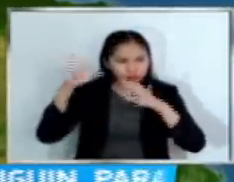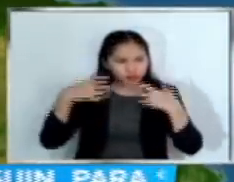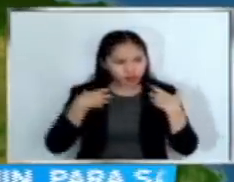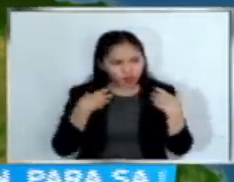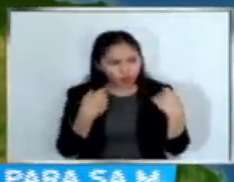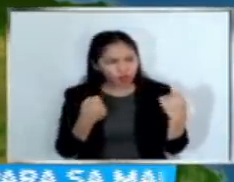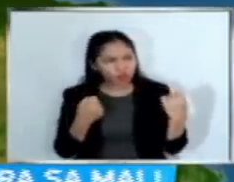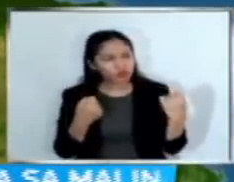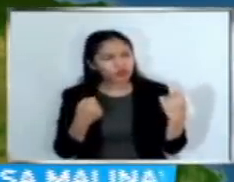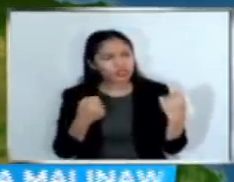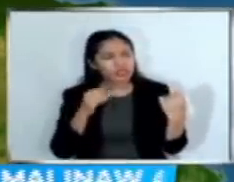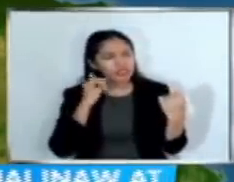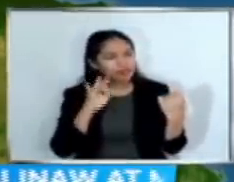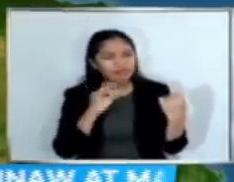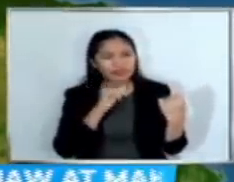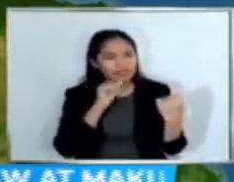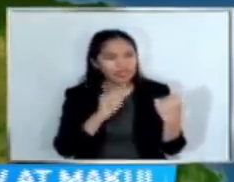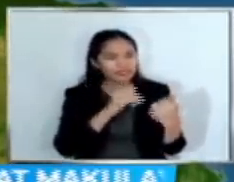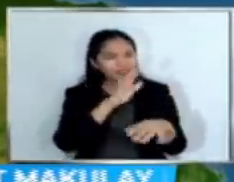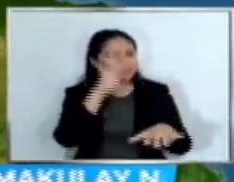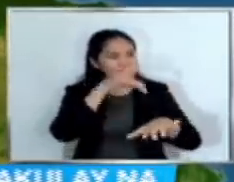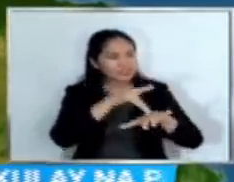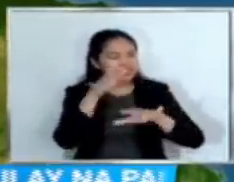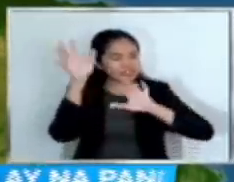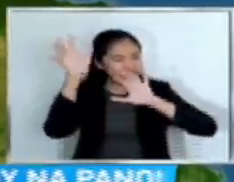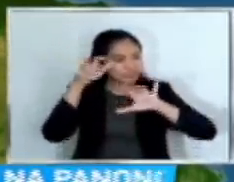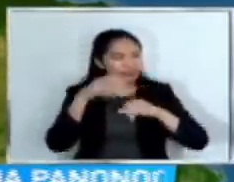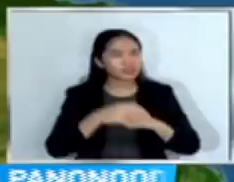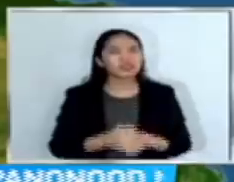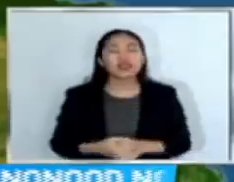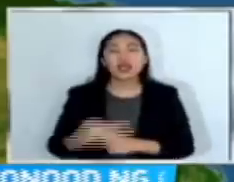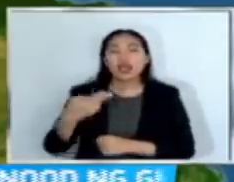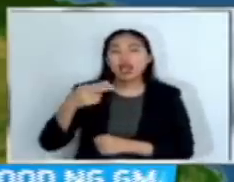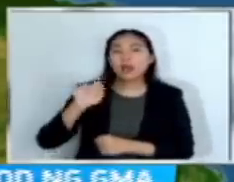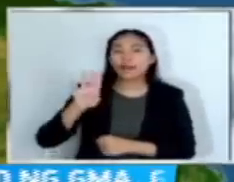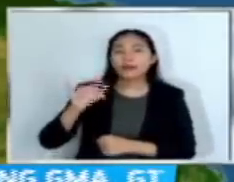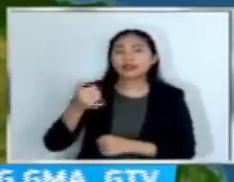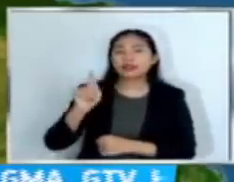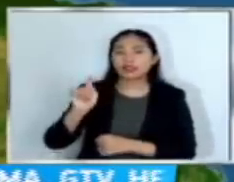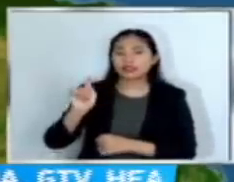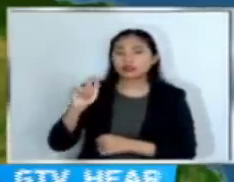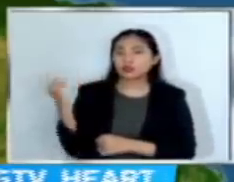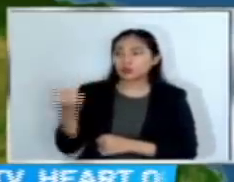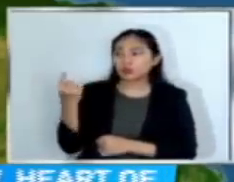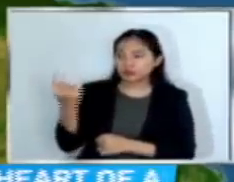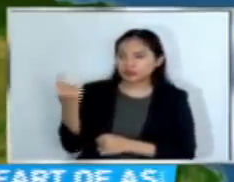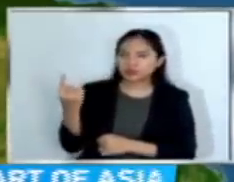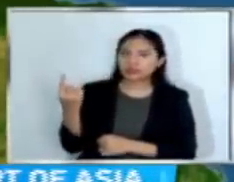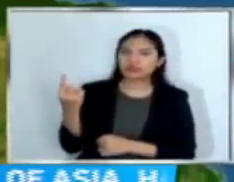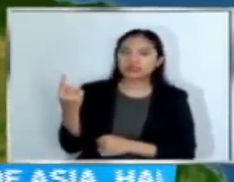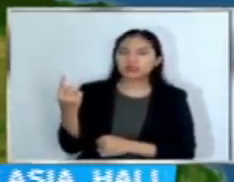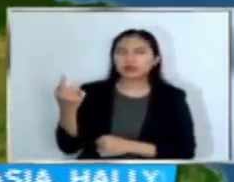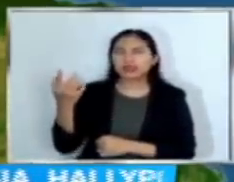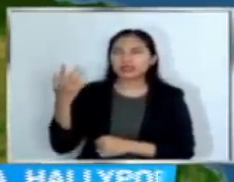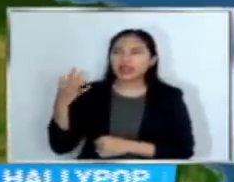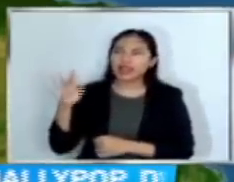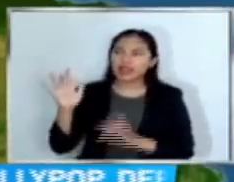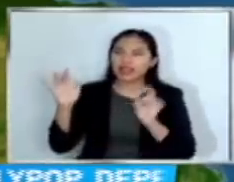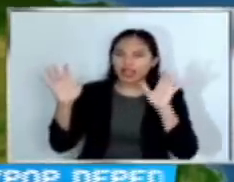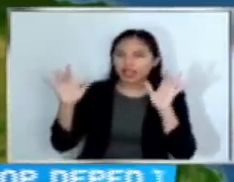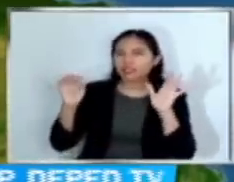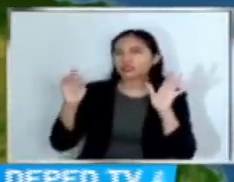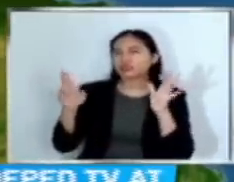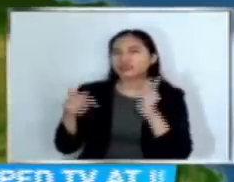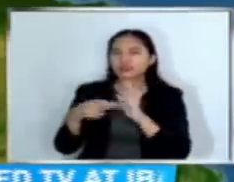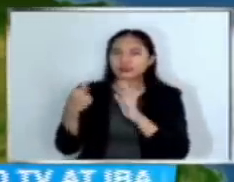Well, dito po sa mga areas na apektado ng habagat, inaasahan naman natin yung katamtaman hanggang sa kung minsan ay malalakas na pag-ulan, no? Dito po sa